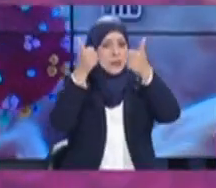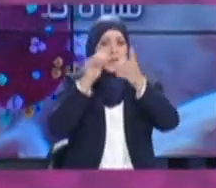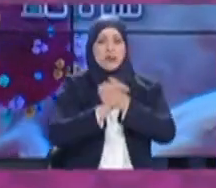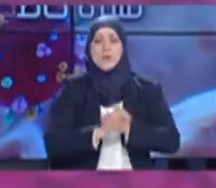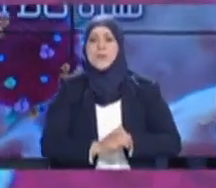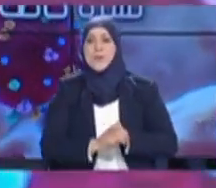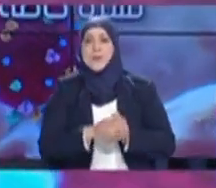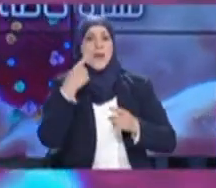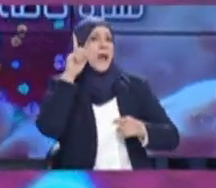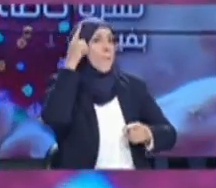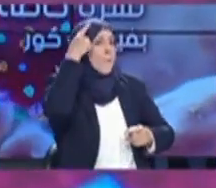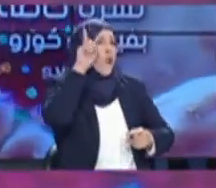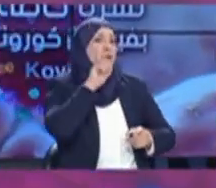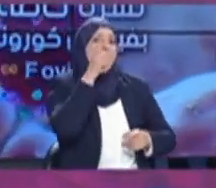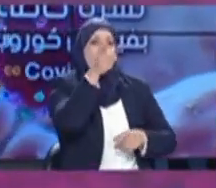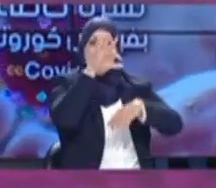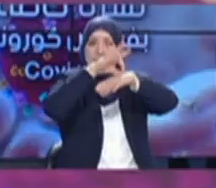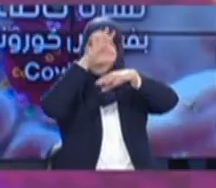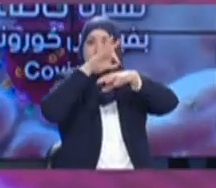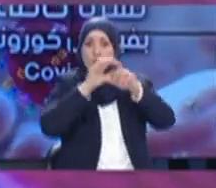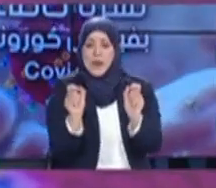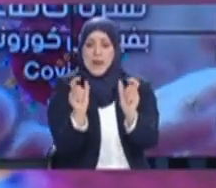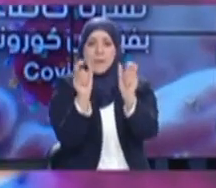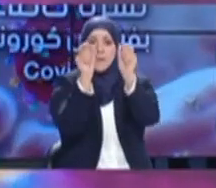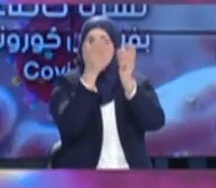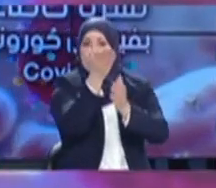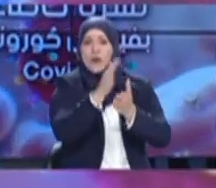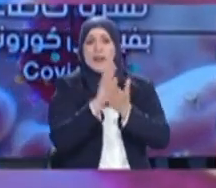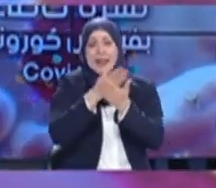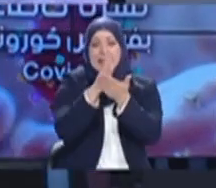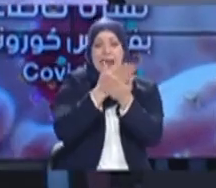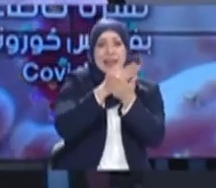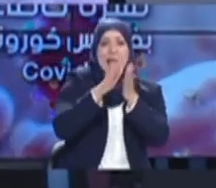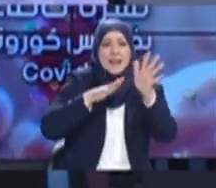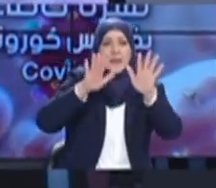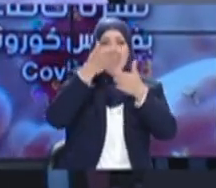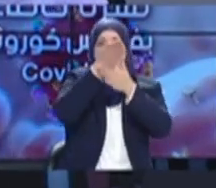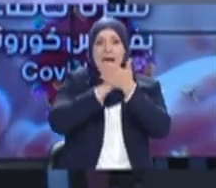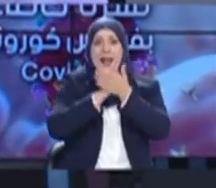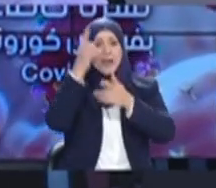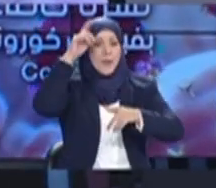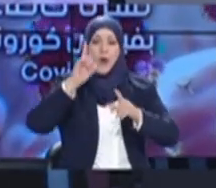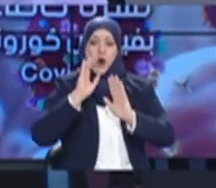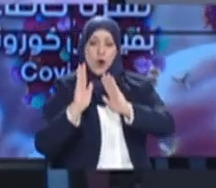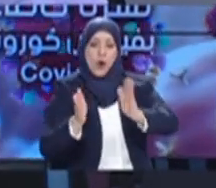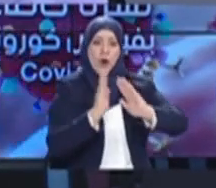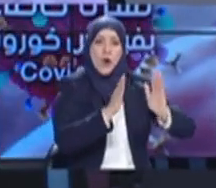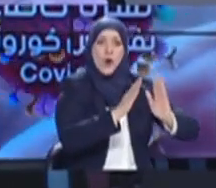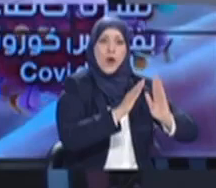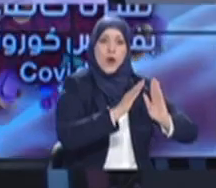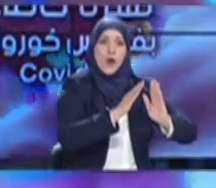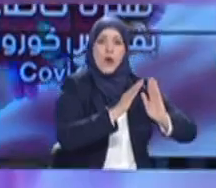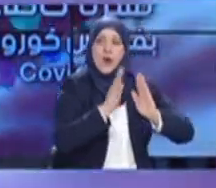لمرضانا. اذا معك دكتوره ريم عبد الملك، تحضيراتك بالنسبه للاقسام او قسم